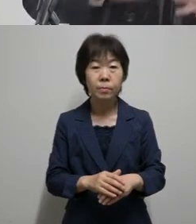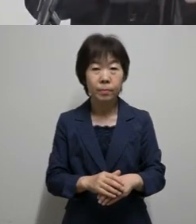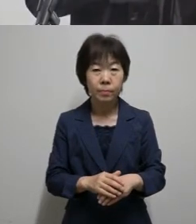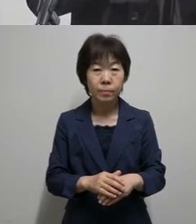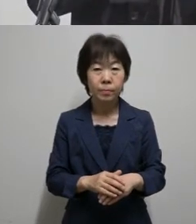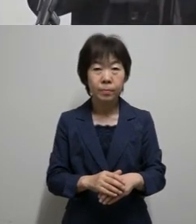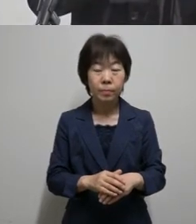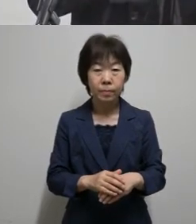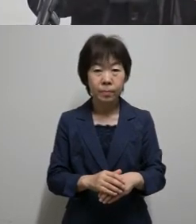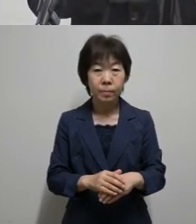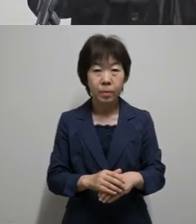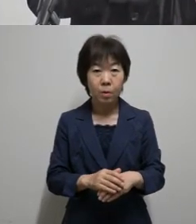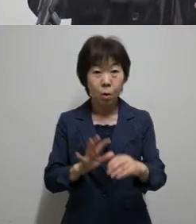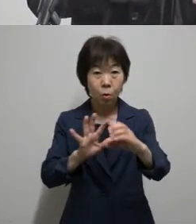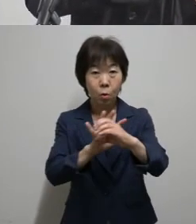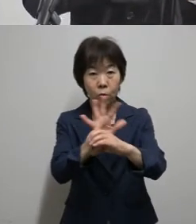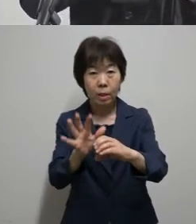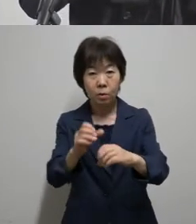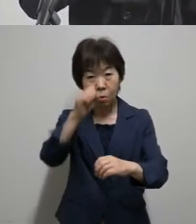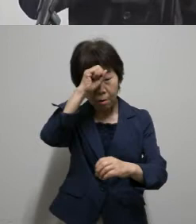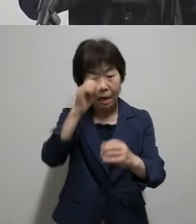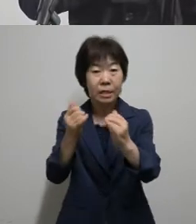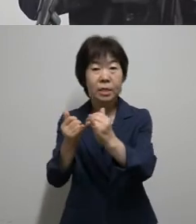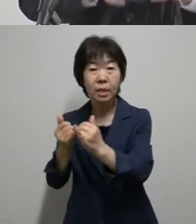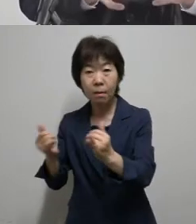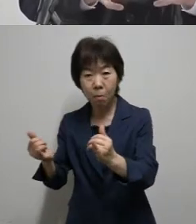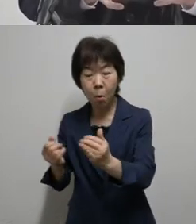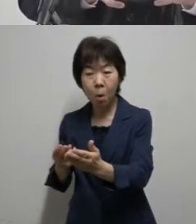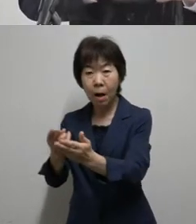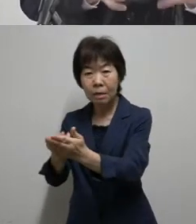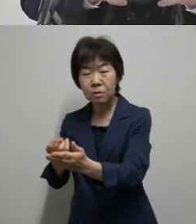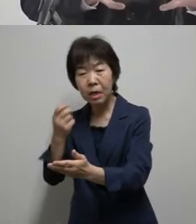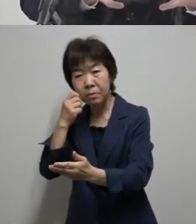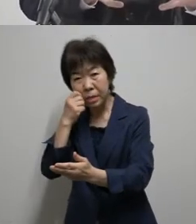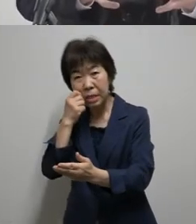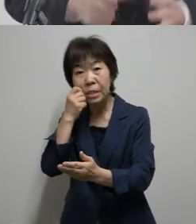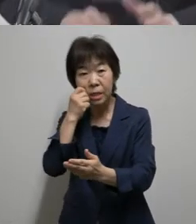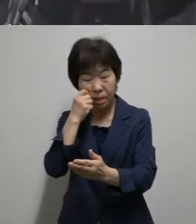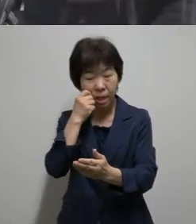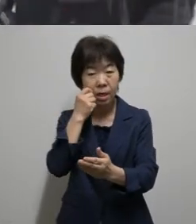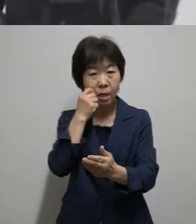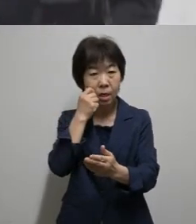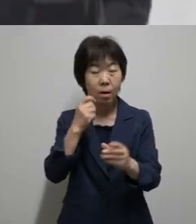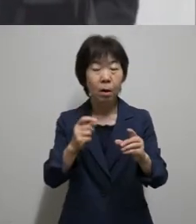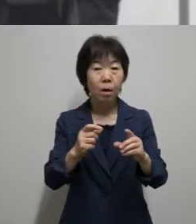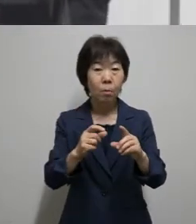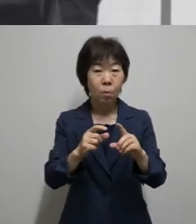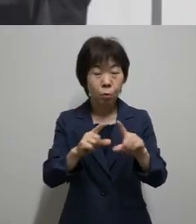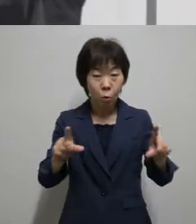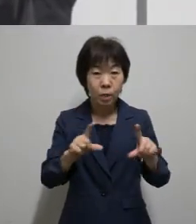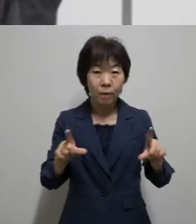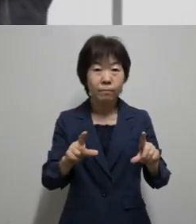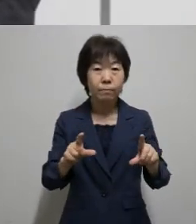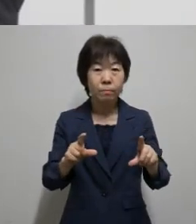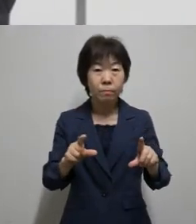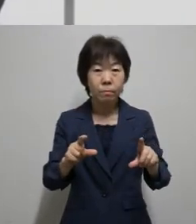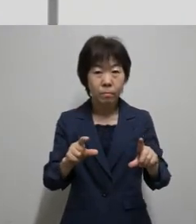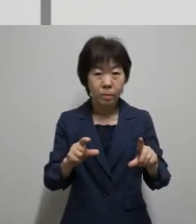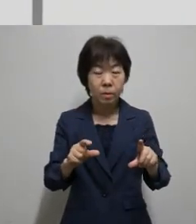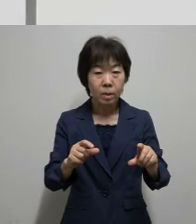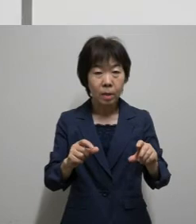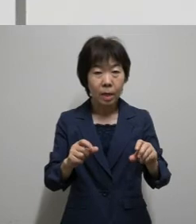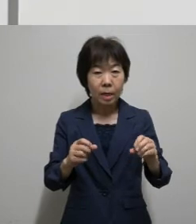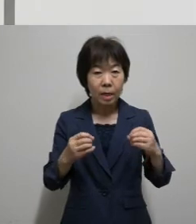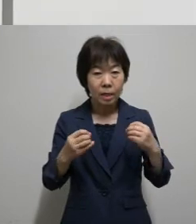コロナの患者さんも入ることが難しいですし当然ながらこれだけ新型感染症の